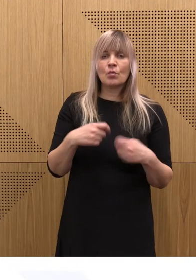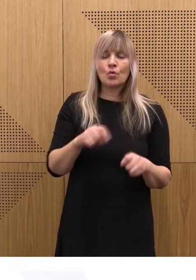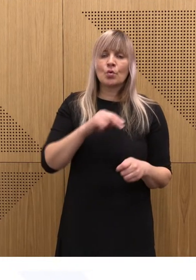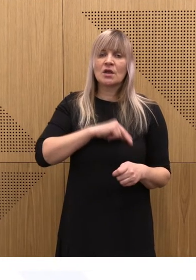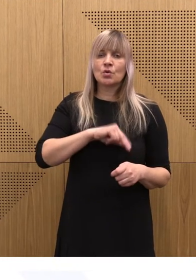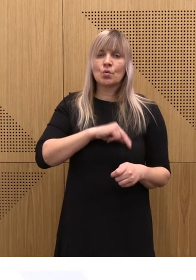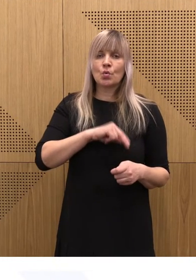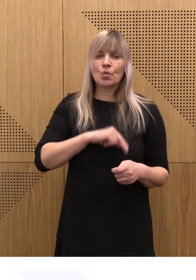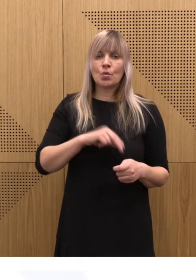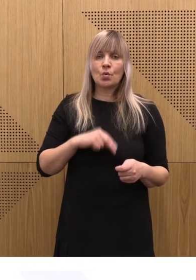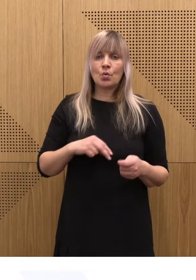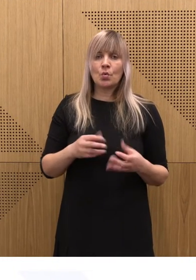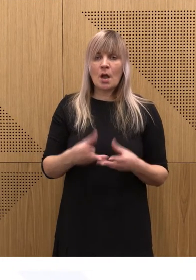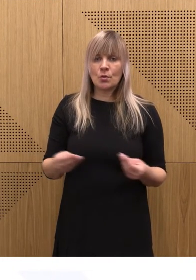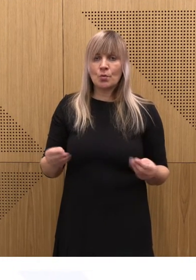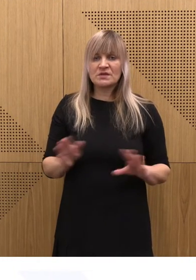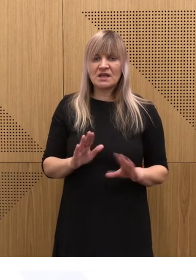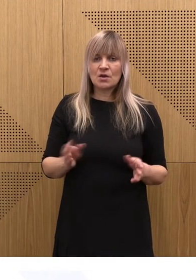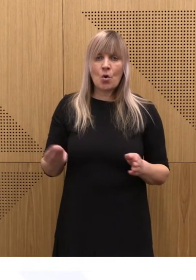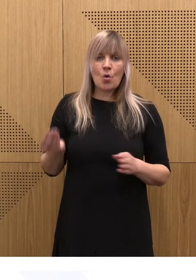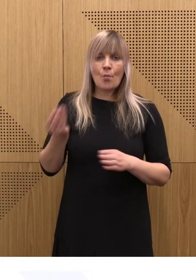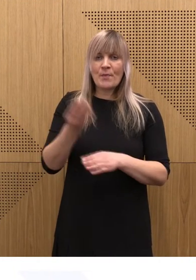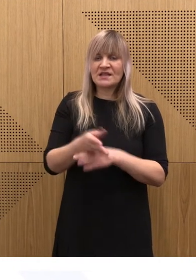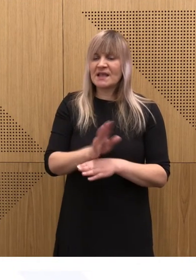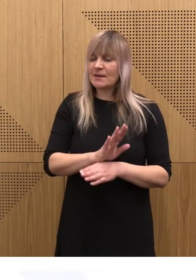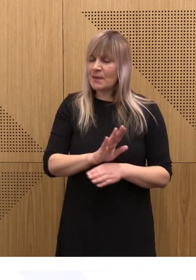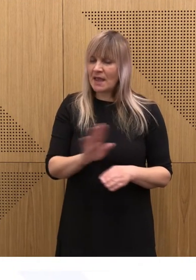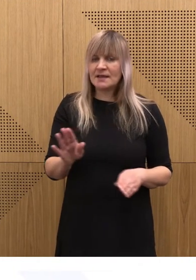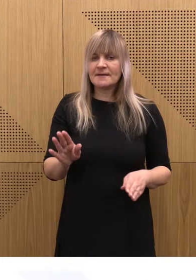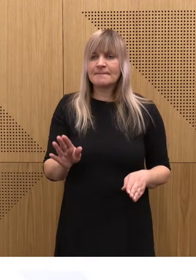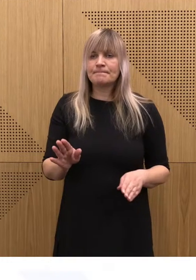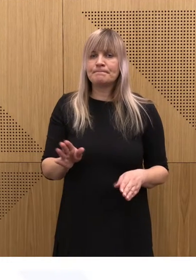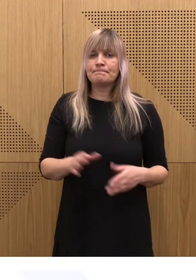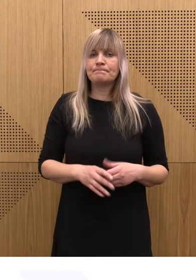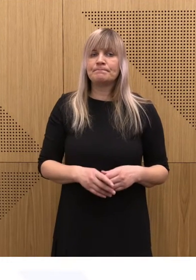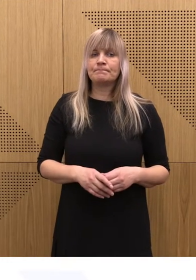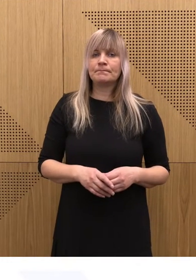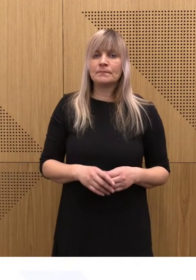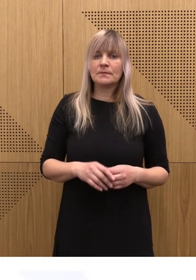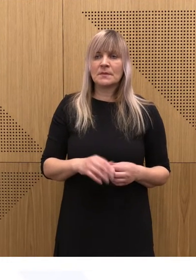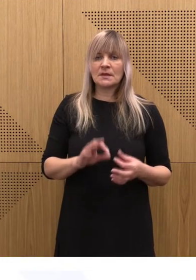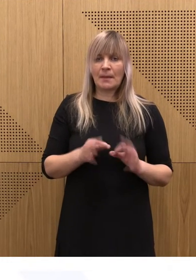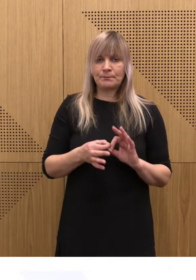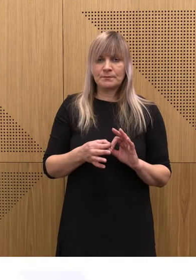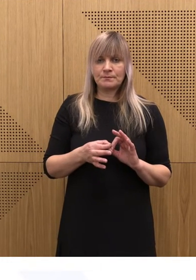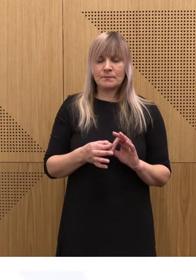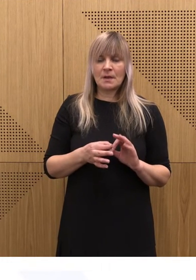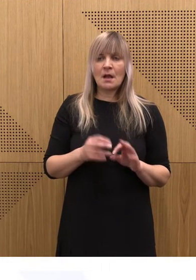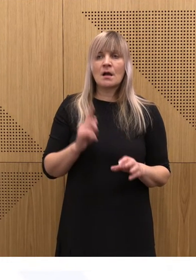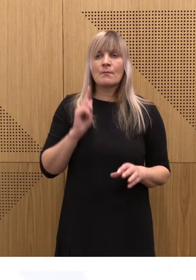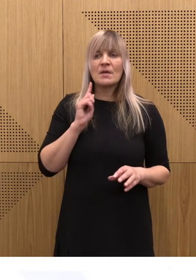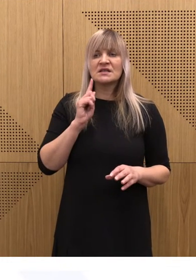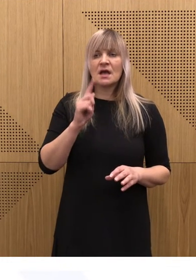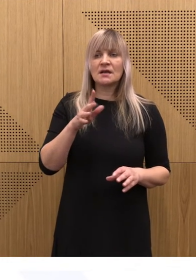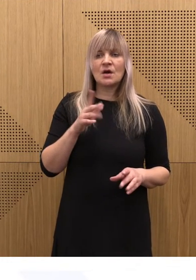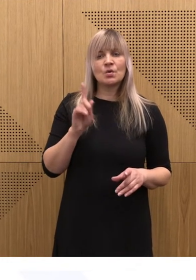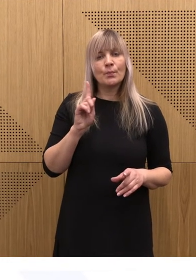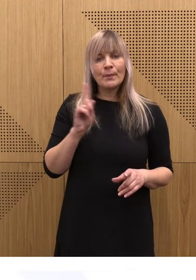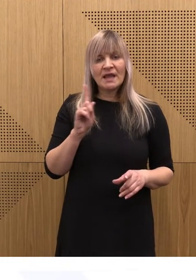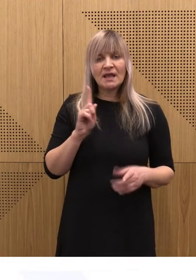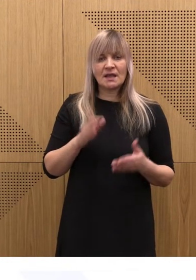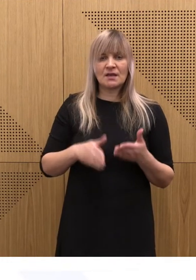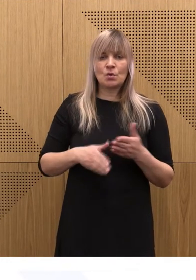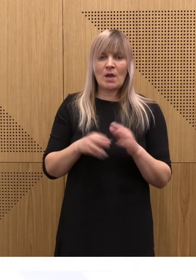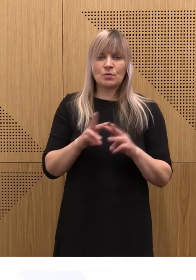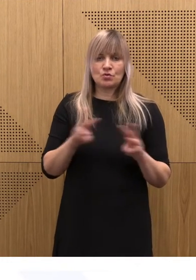tulu ära kukkumise kompenseerimisest mingi üks-ühese mudeliga, aga me saame aru, et mingisugune toetusmeede